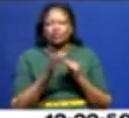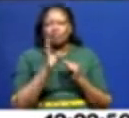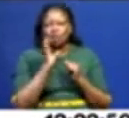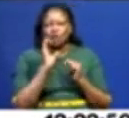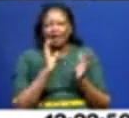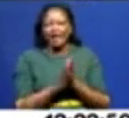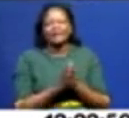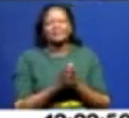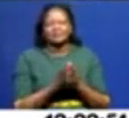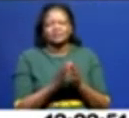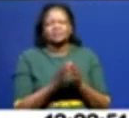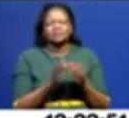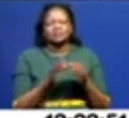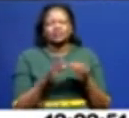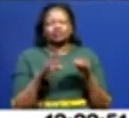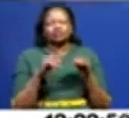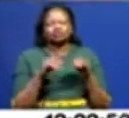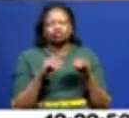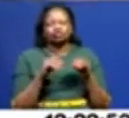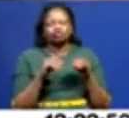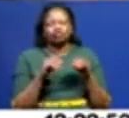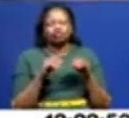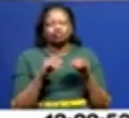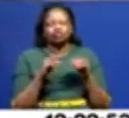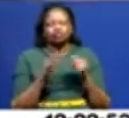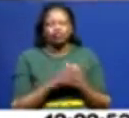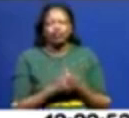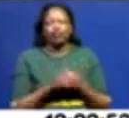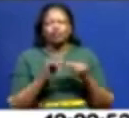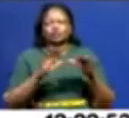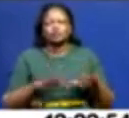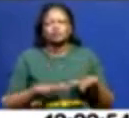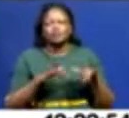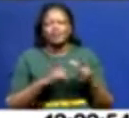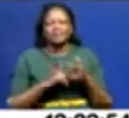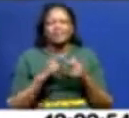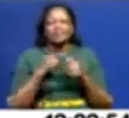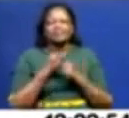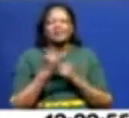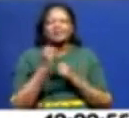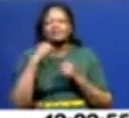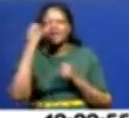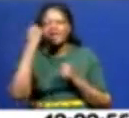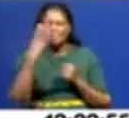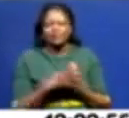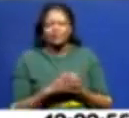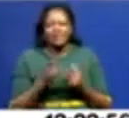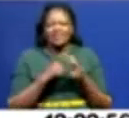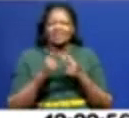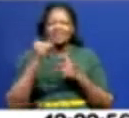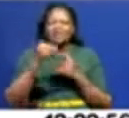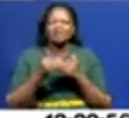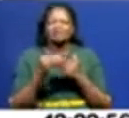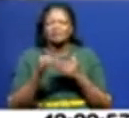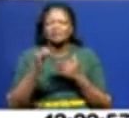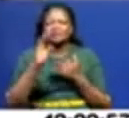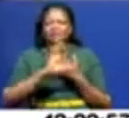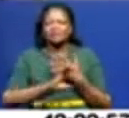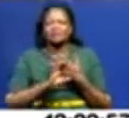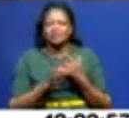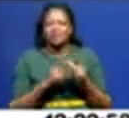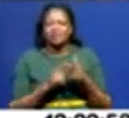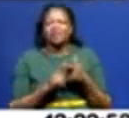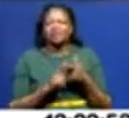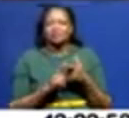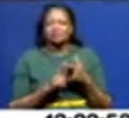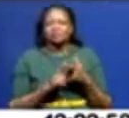na unga wa ngano, na kuifanya kuwa na ya kuvutia sana. Mji jirani wa Zibo